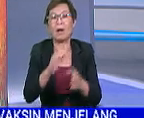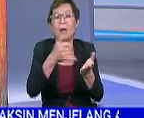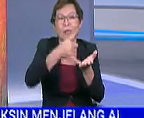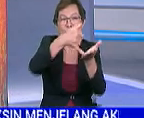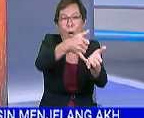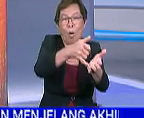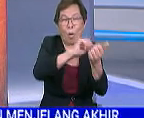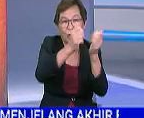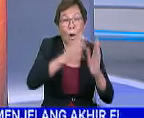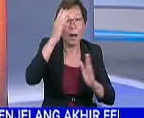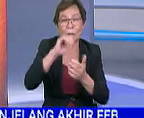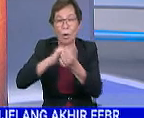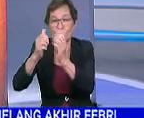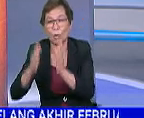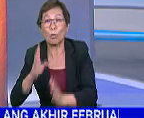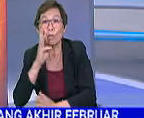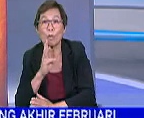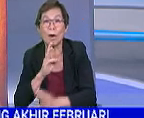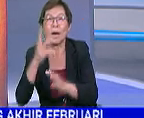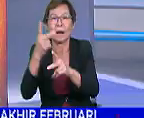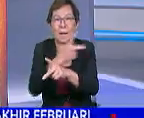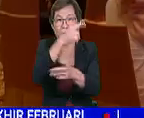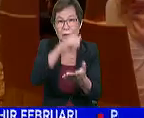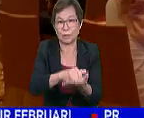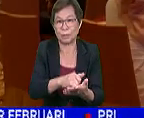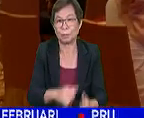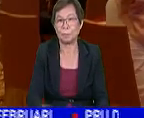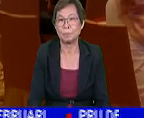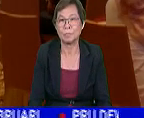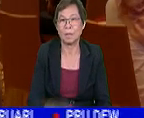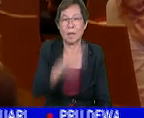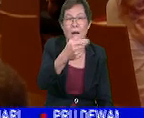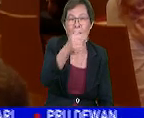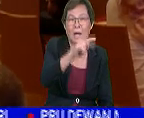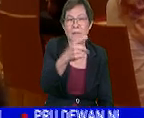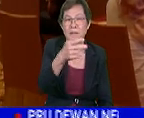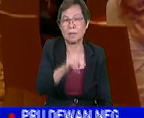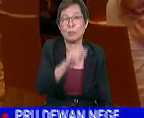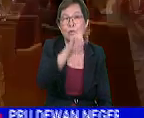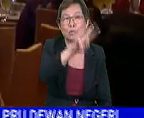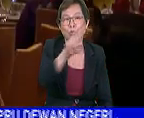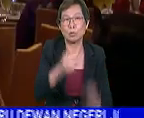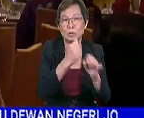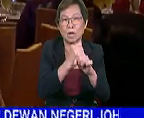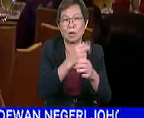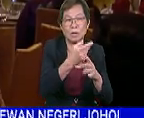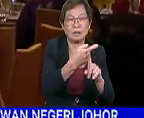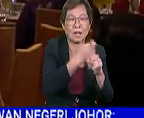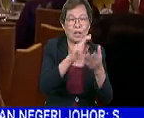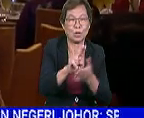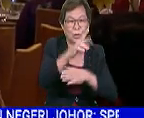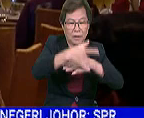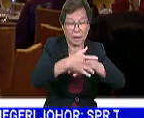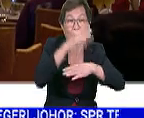olahragawati bagi edisi tersebut Hamdan Wahid 22 tahun dari Universiti teknikal Malaysia Melaka